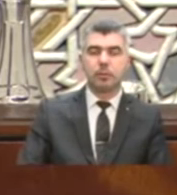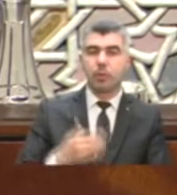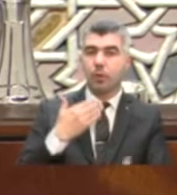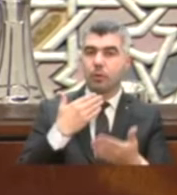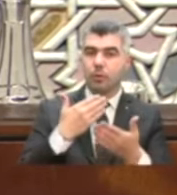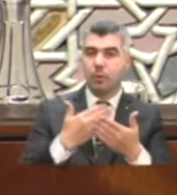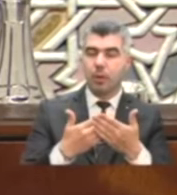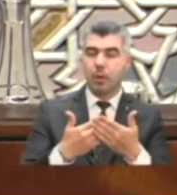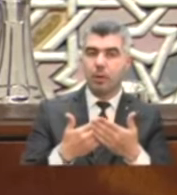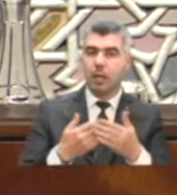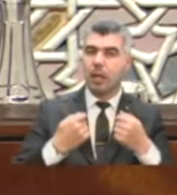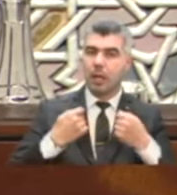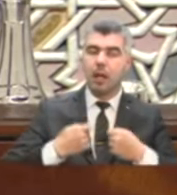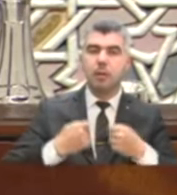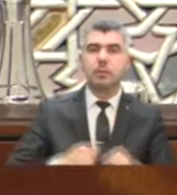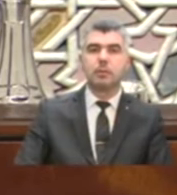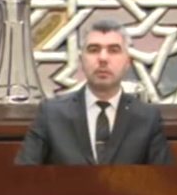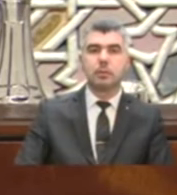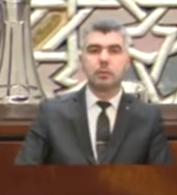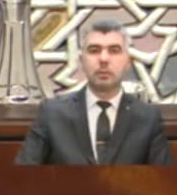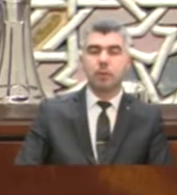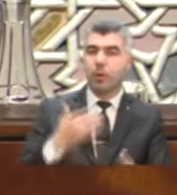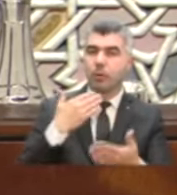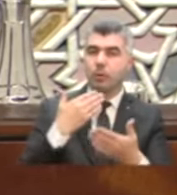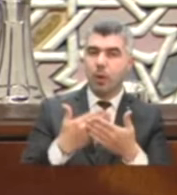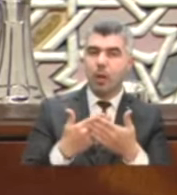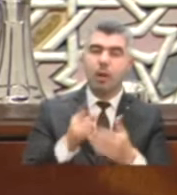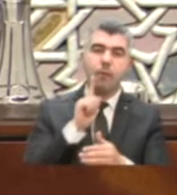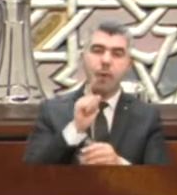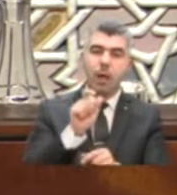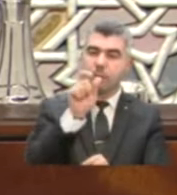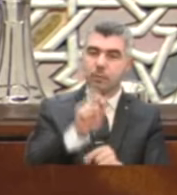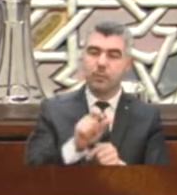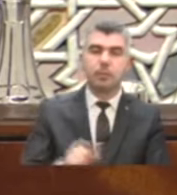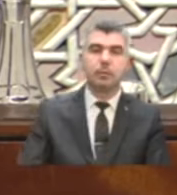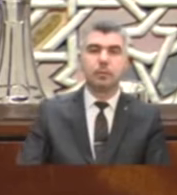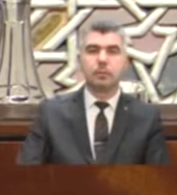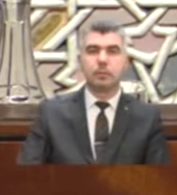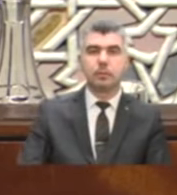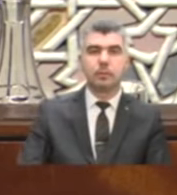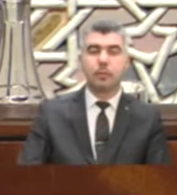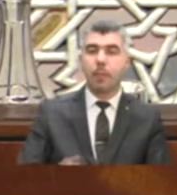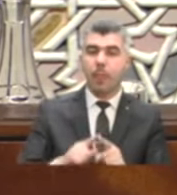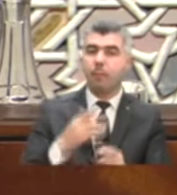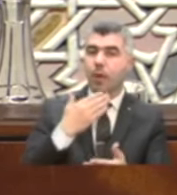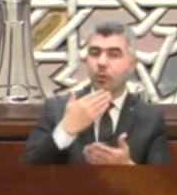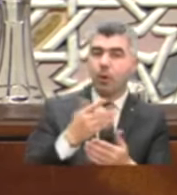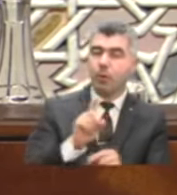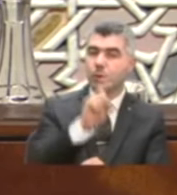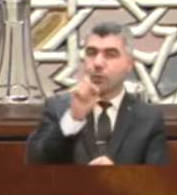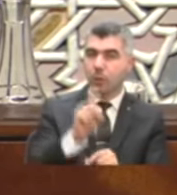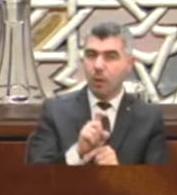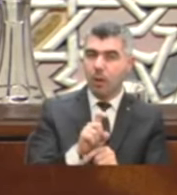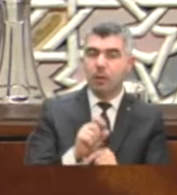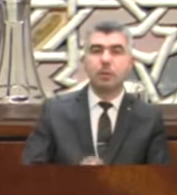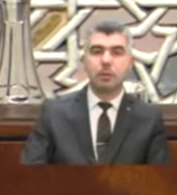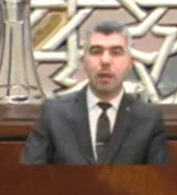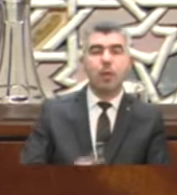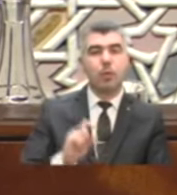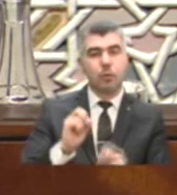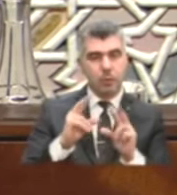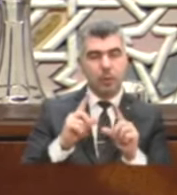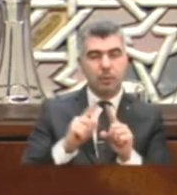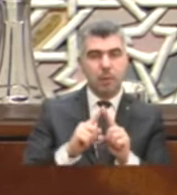شكرا السيد الرئيس، شكرا السيدة النائبة المحترمة. تنبغي نشكرك على السؤال ديالك. فعلا مراكز